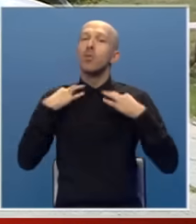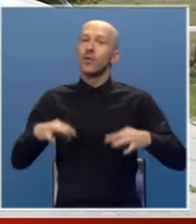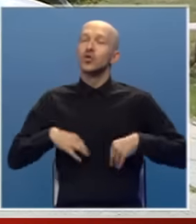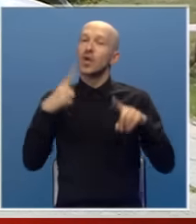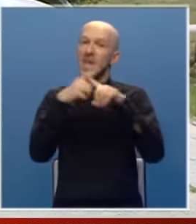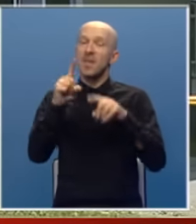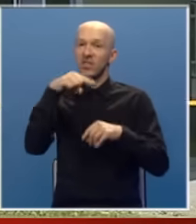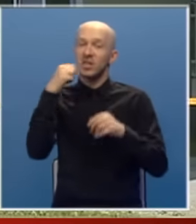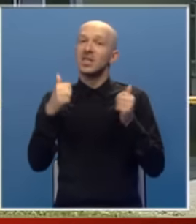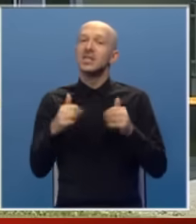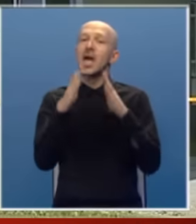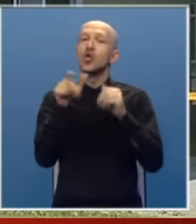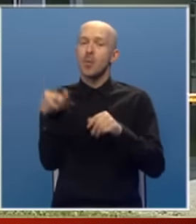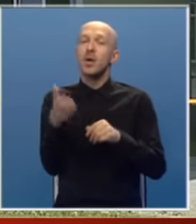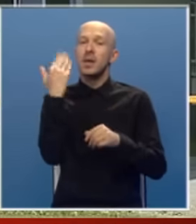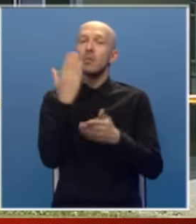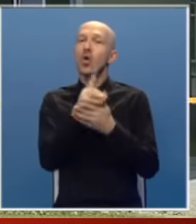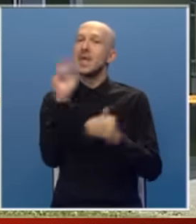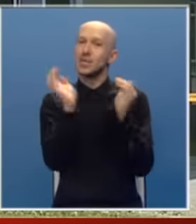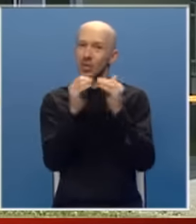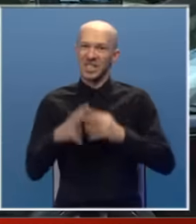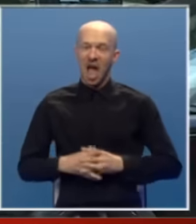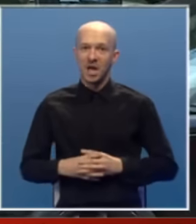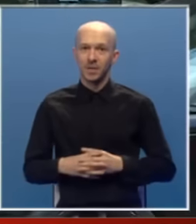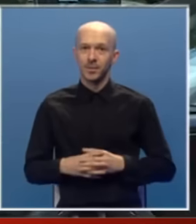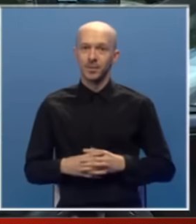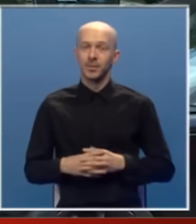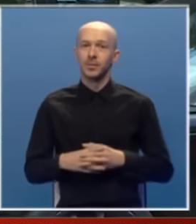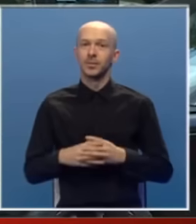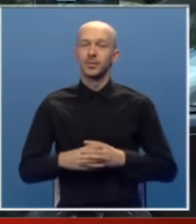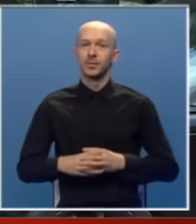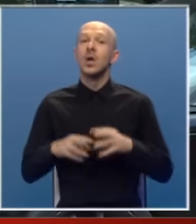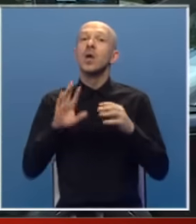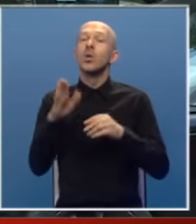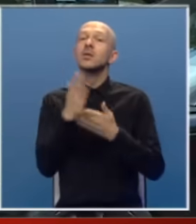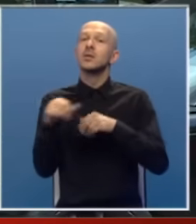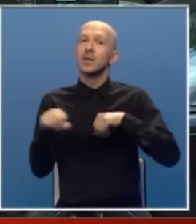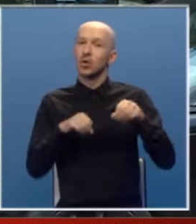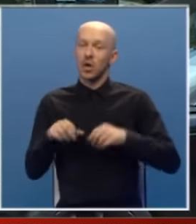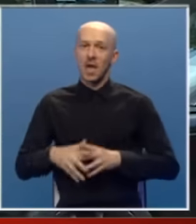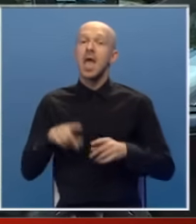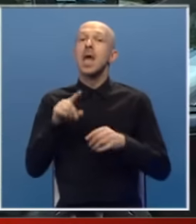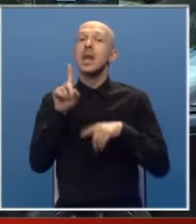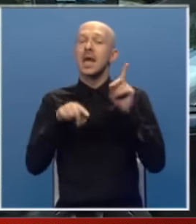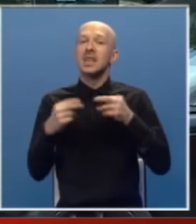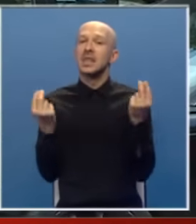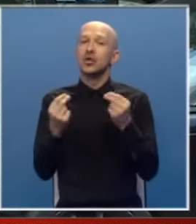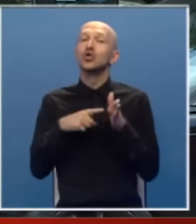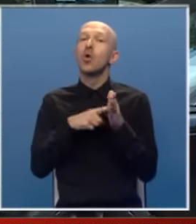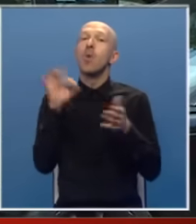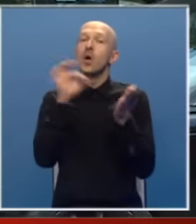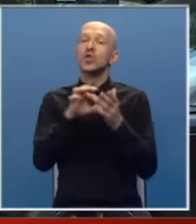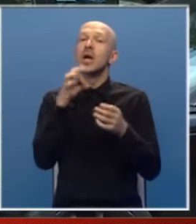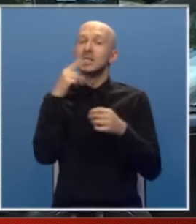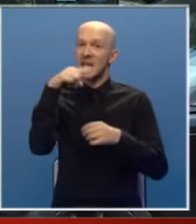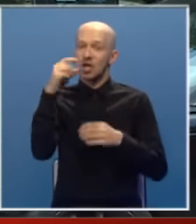hemije. Tvrdi, sa domarom je ranije bilo nesuglasica. Ovi su profesori, ovi su direktori. Nekad nešto pogađalo kad mu